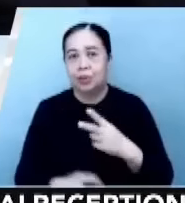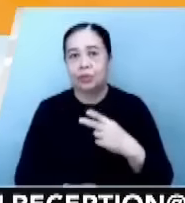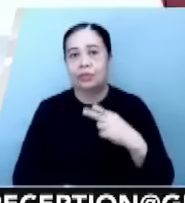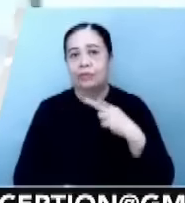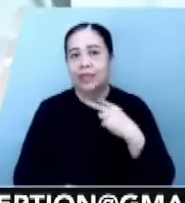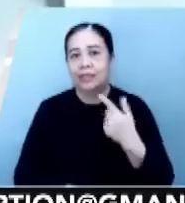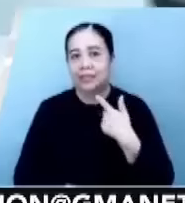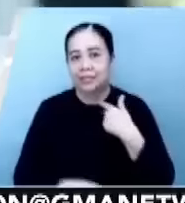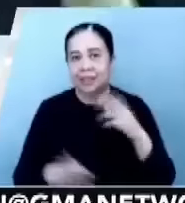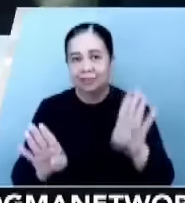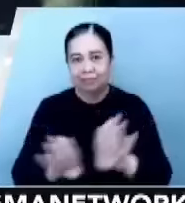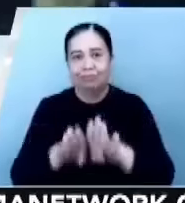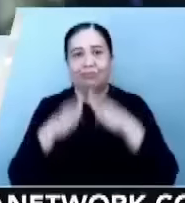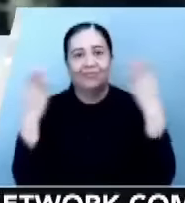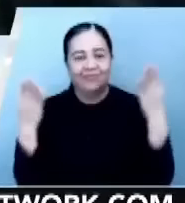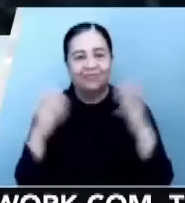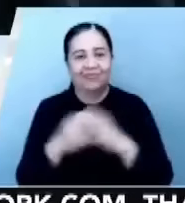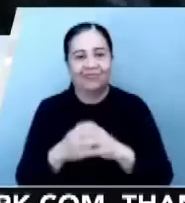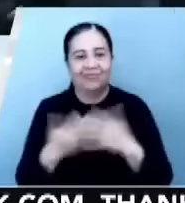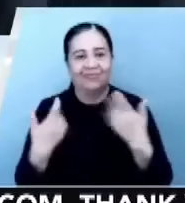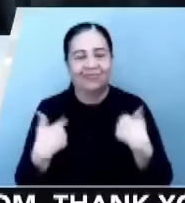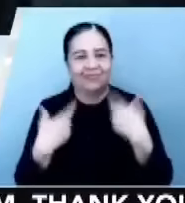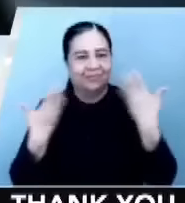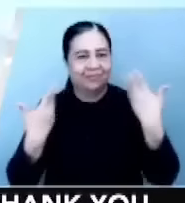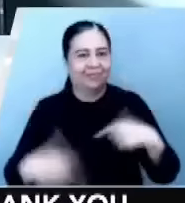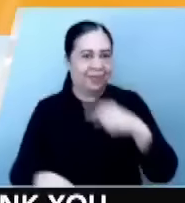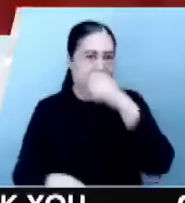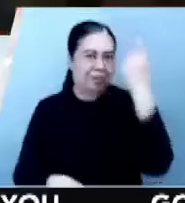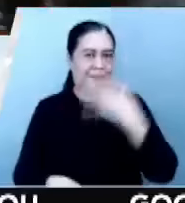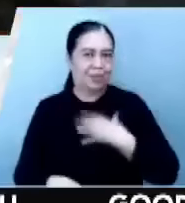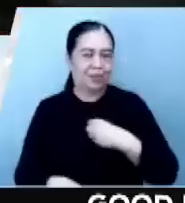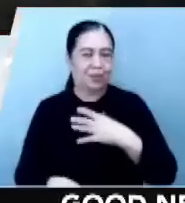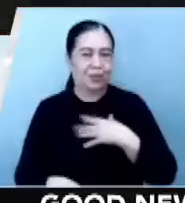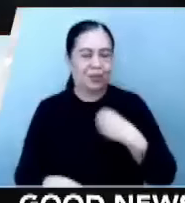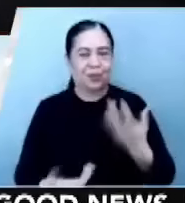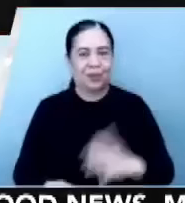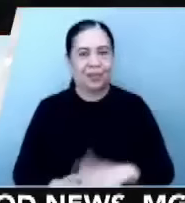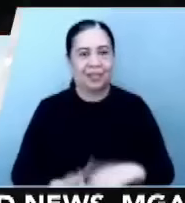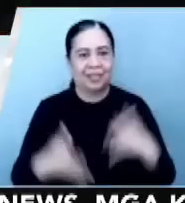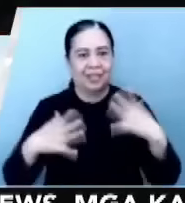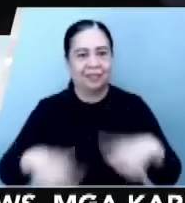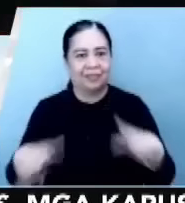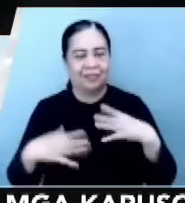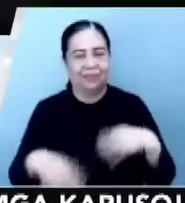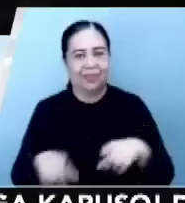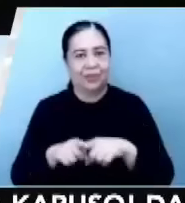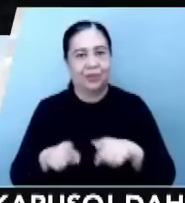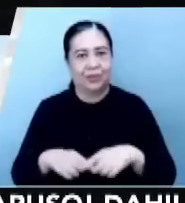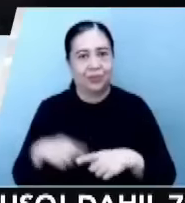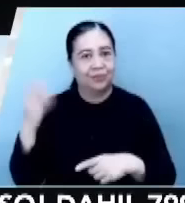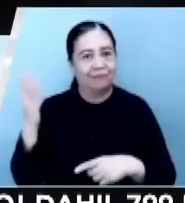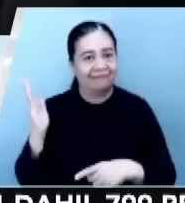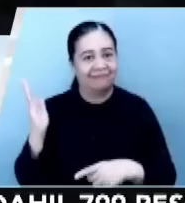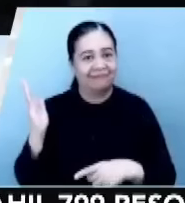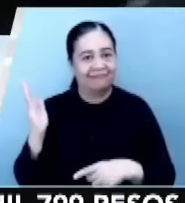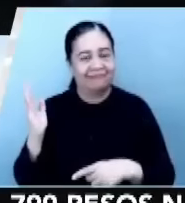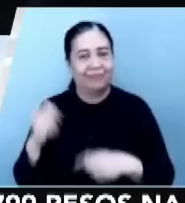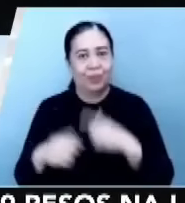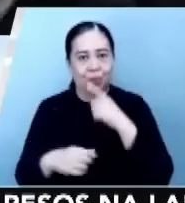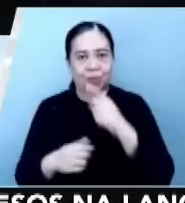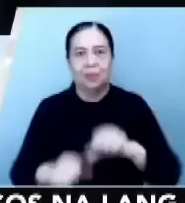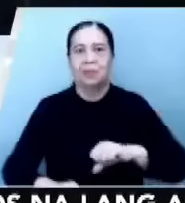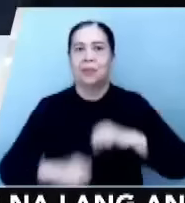show na mothering in her black and white outfit. Rumampa rin si Sparkle Hunk River Cruz na isa sa proud na nagsuot